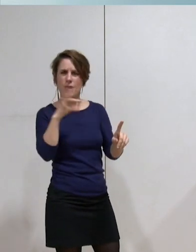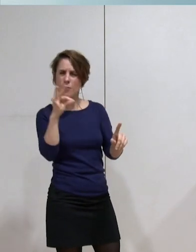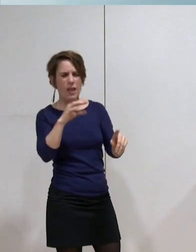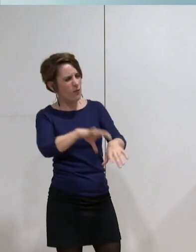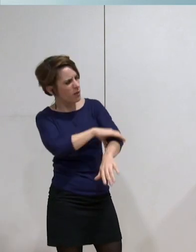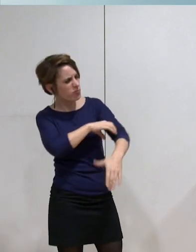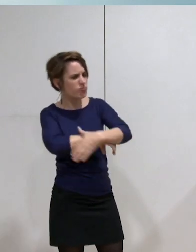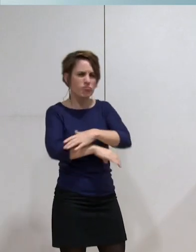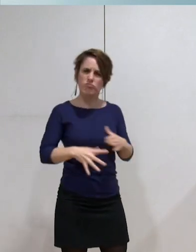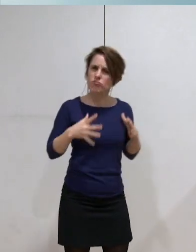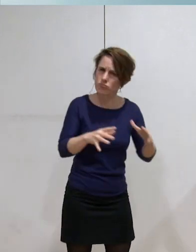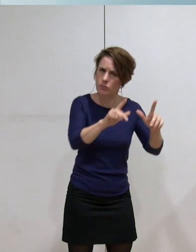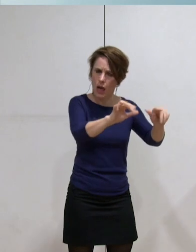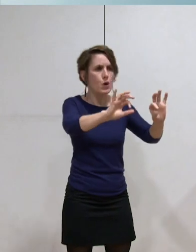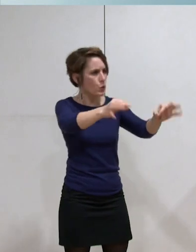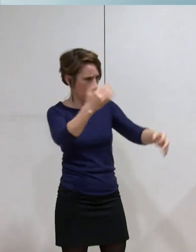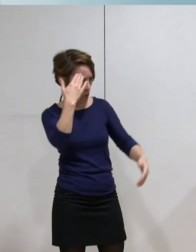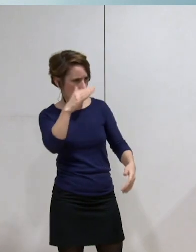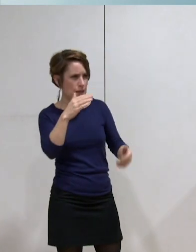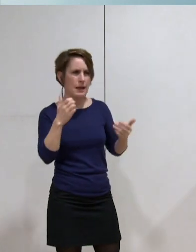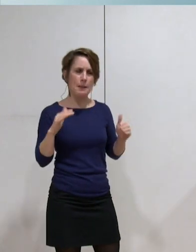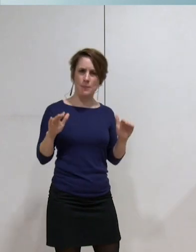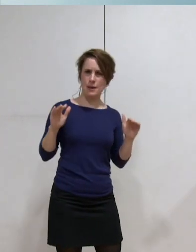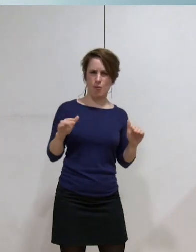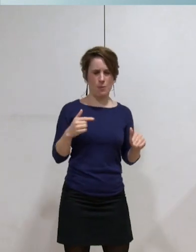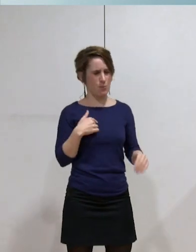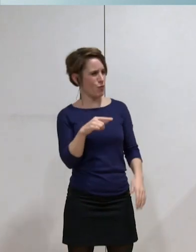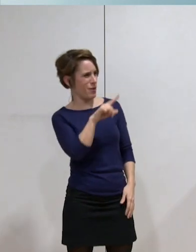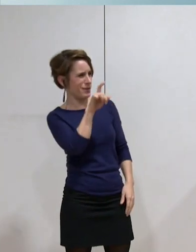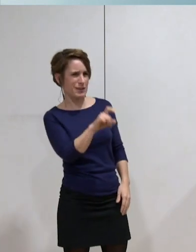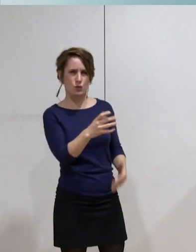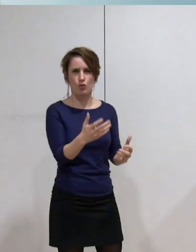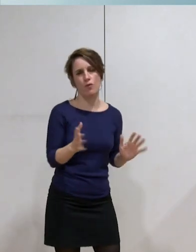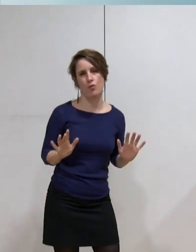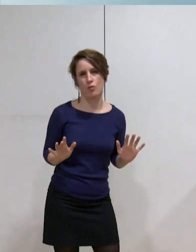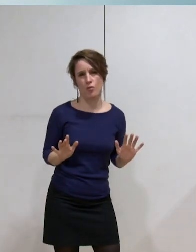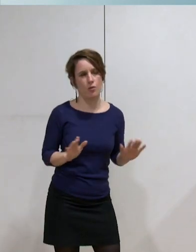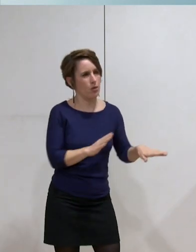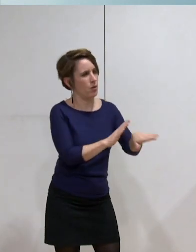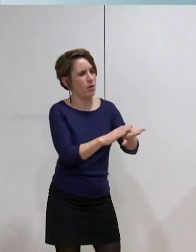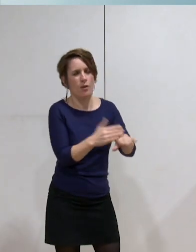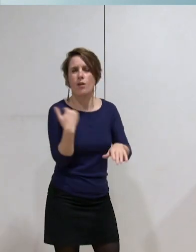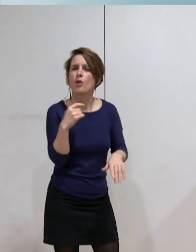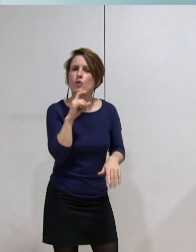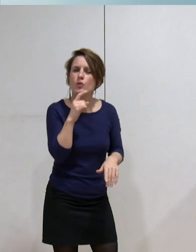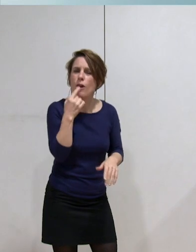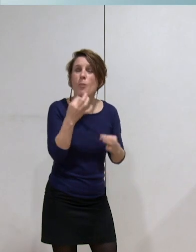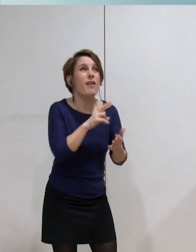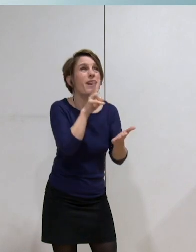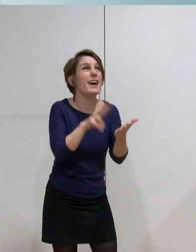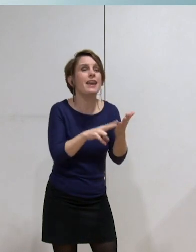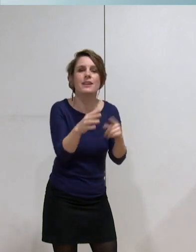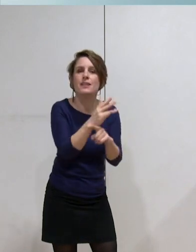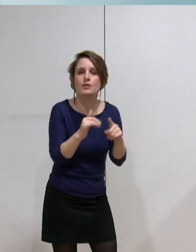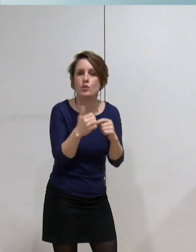mais enentendant j'avais envie de poser cette question de quelle réalité sociale parlait-elle dans un discours qui